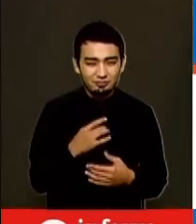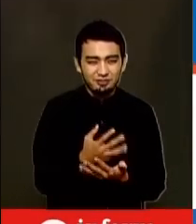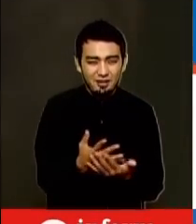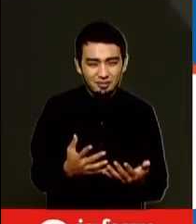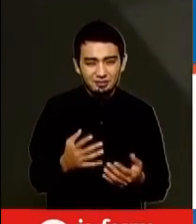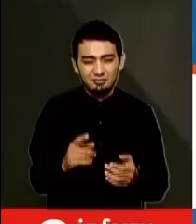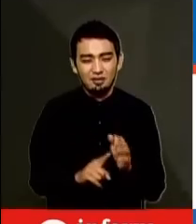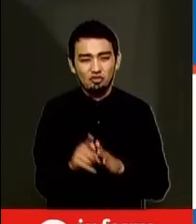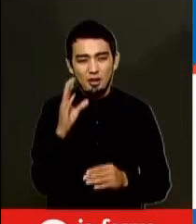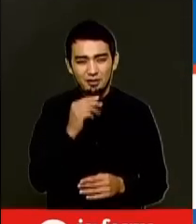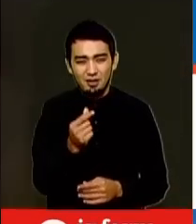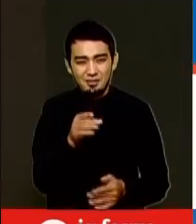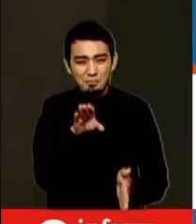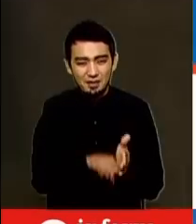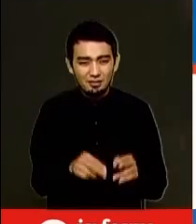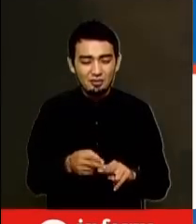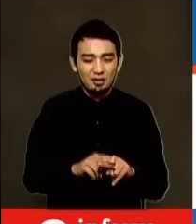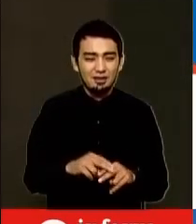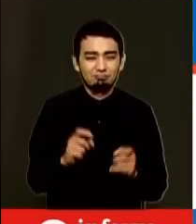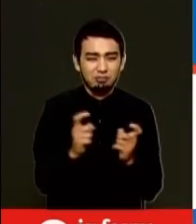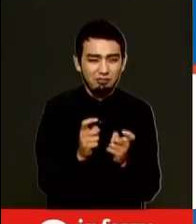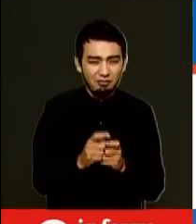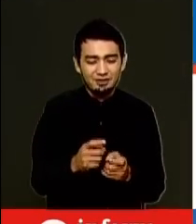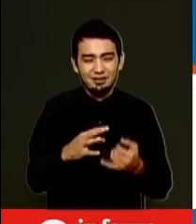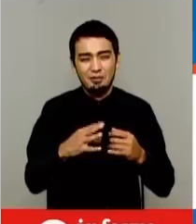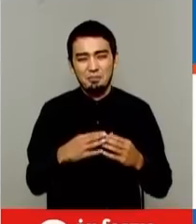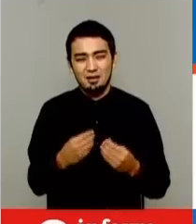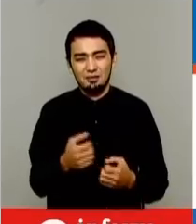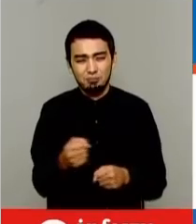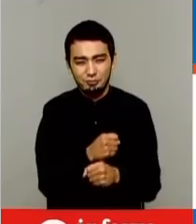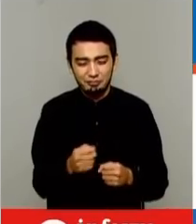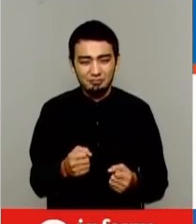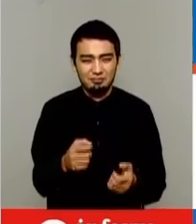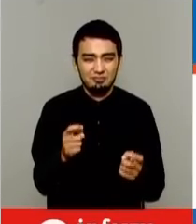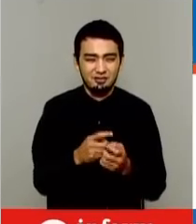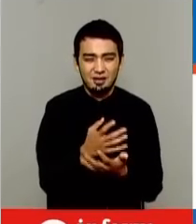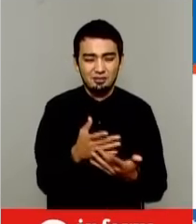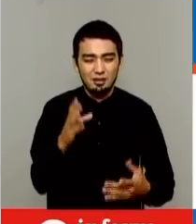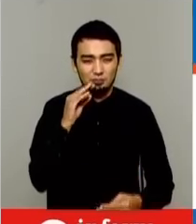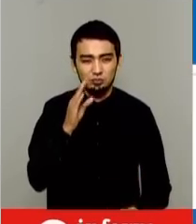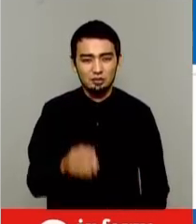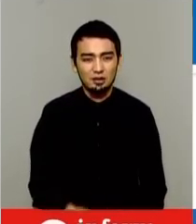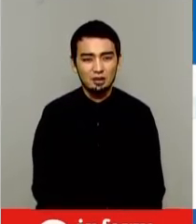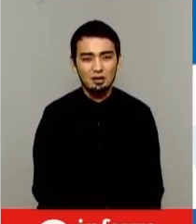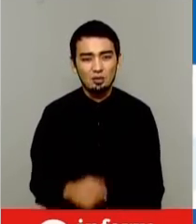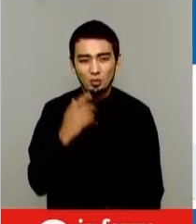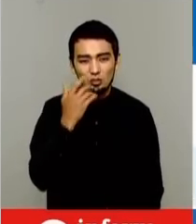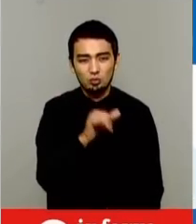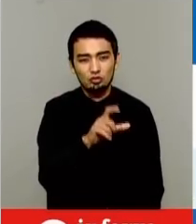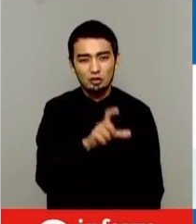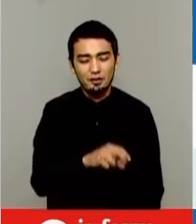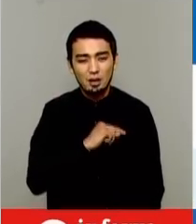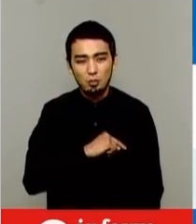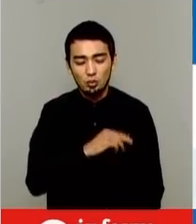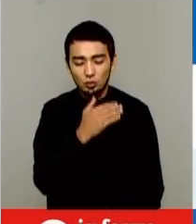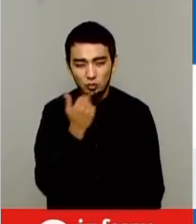обществе. Безденежье провоцирует скандалы в семье и бытовое насилие. Когда у человека нет работы, у